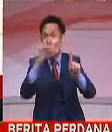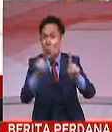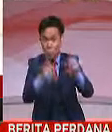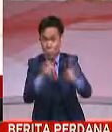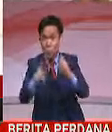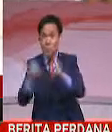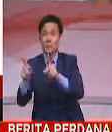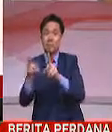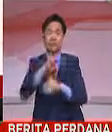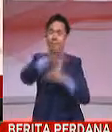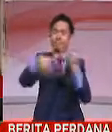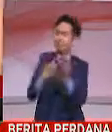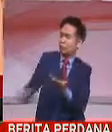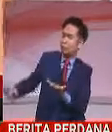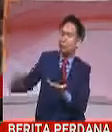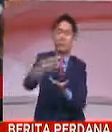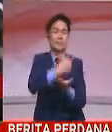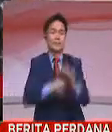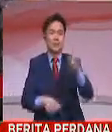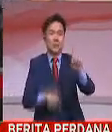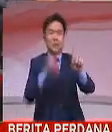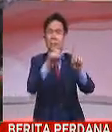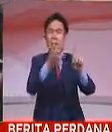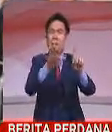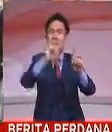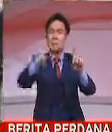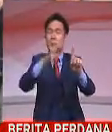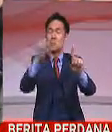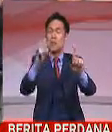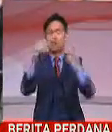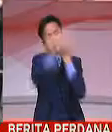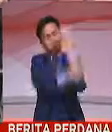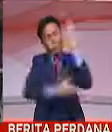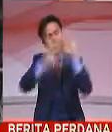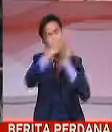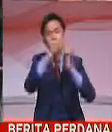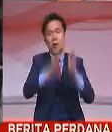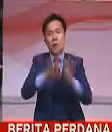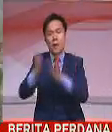mengumpulkan data daripada lebih 1.5 juta penduduk Malaysia.